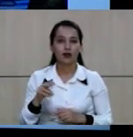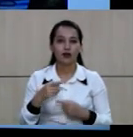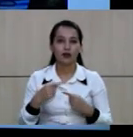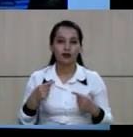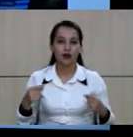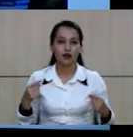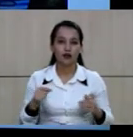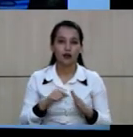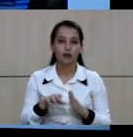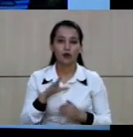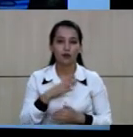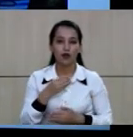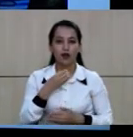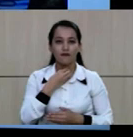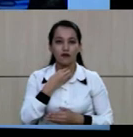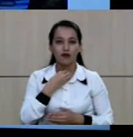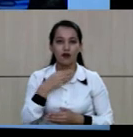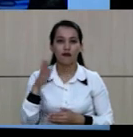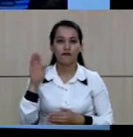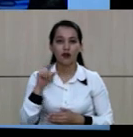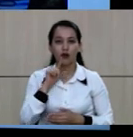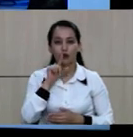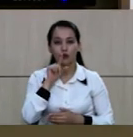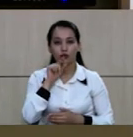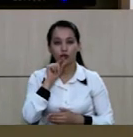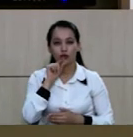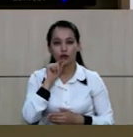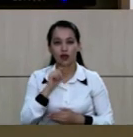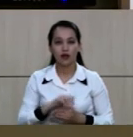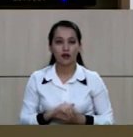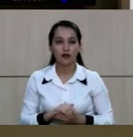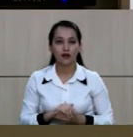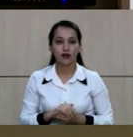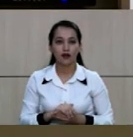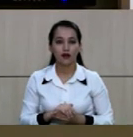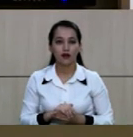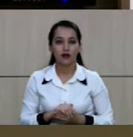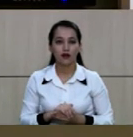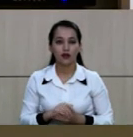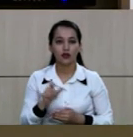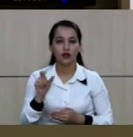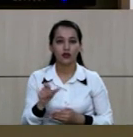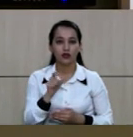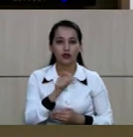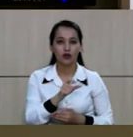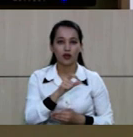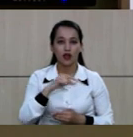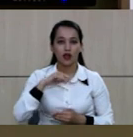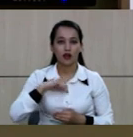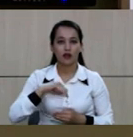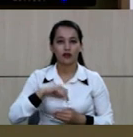unda hayvonlar hamda qushlar obrazi orqali insonlar orasidagi